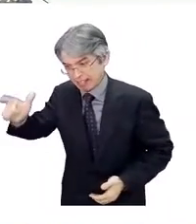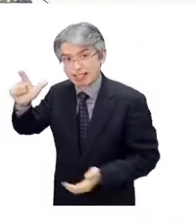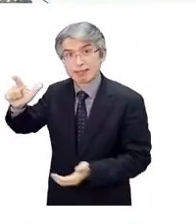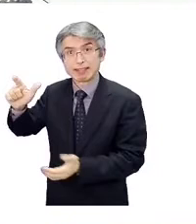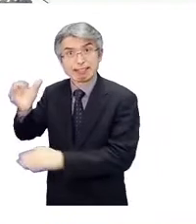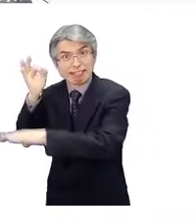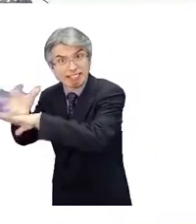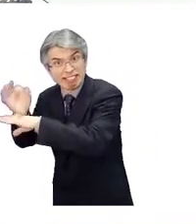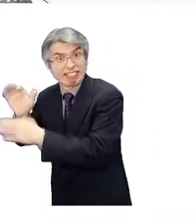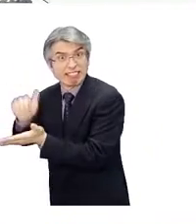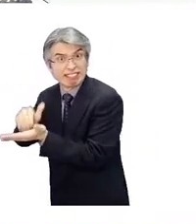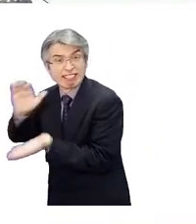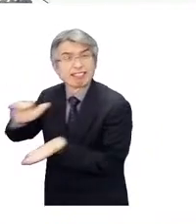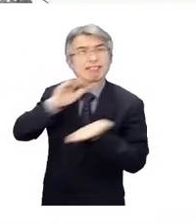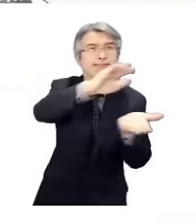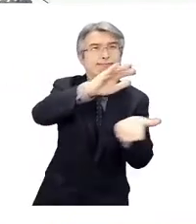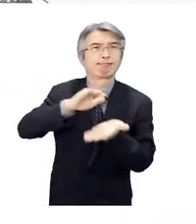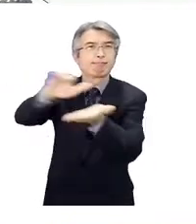지원하였습니다.